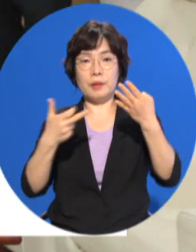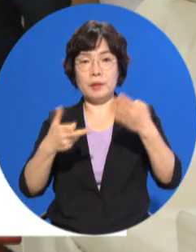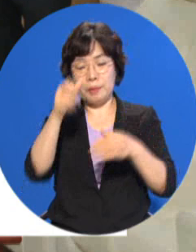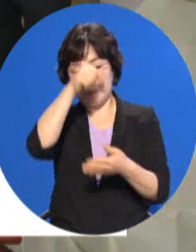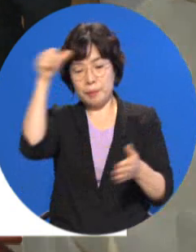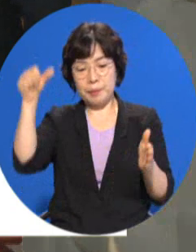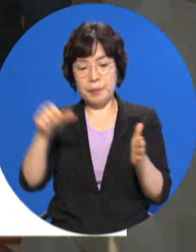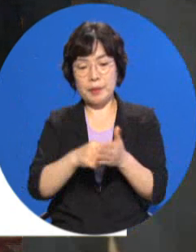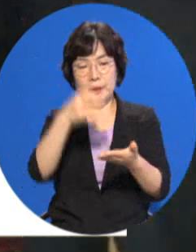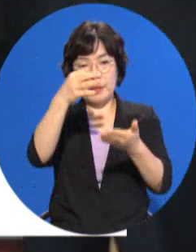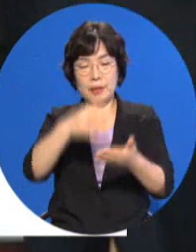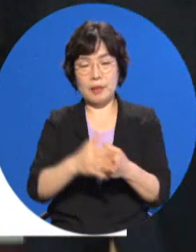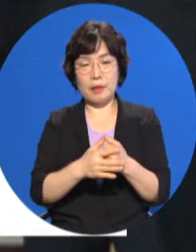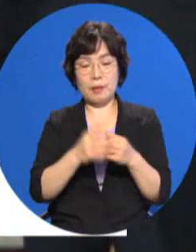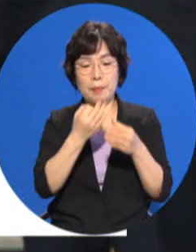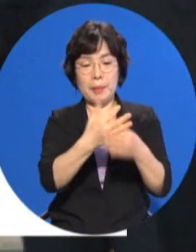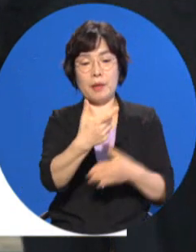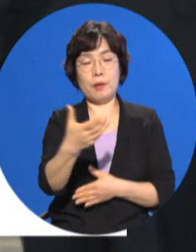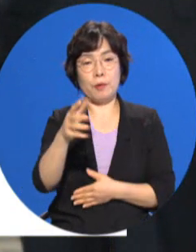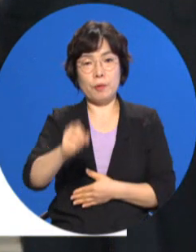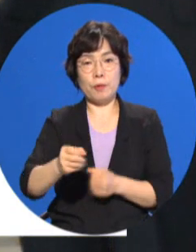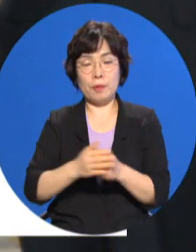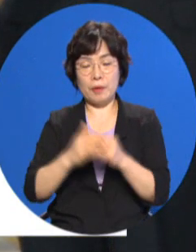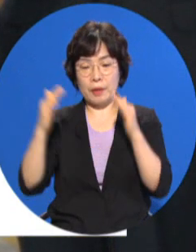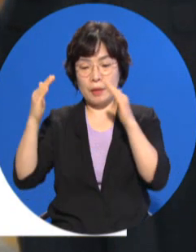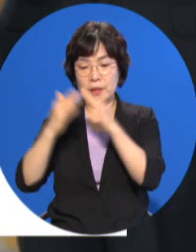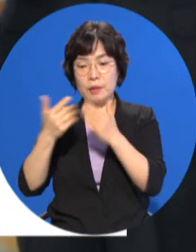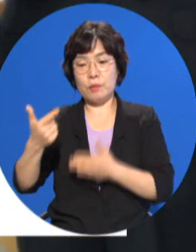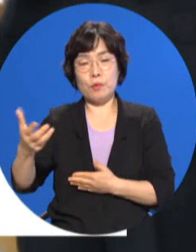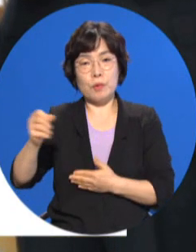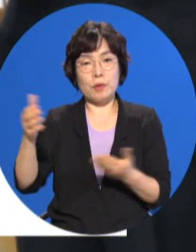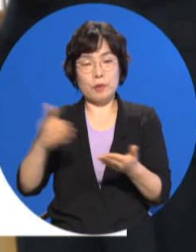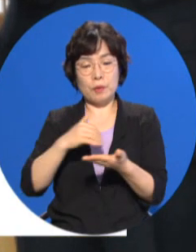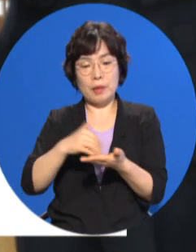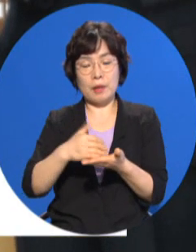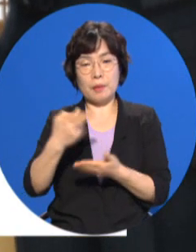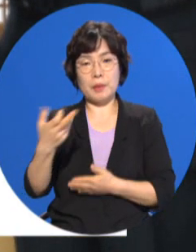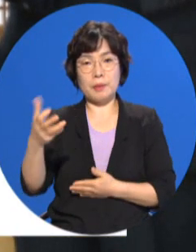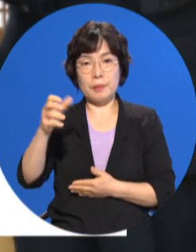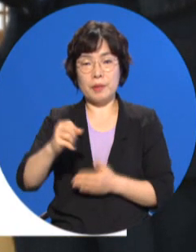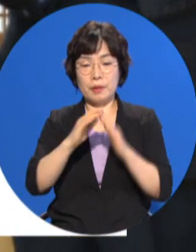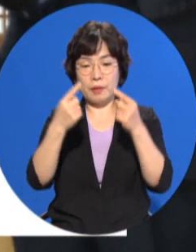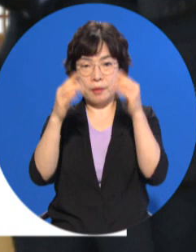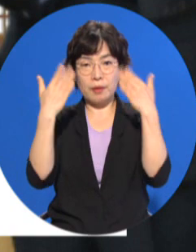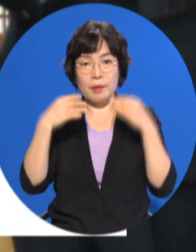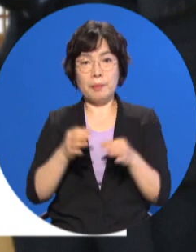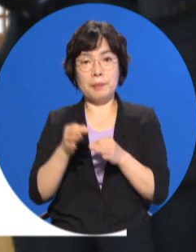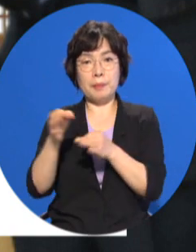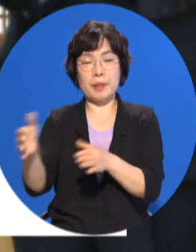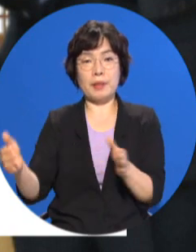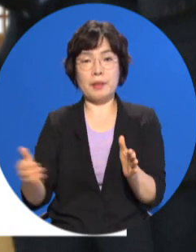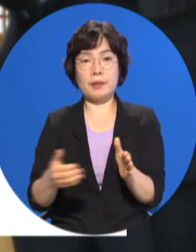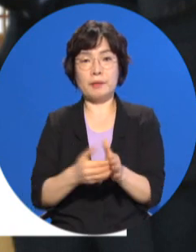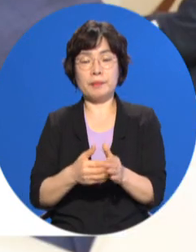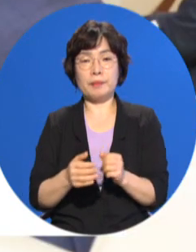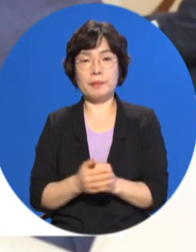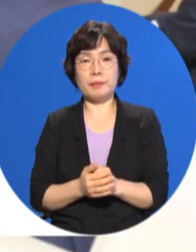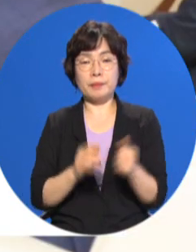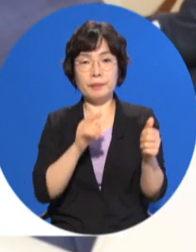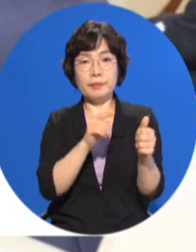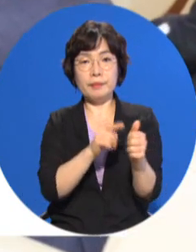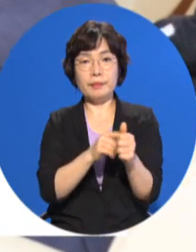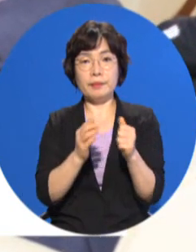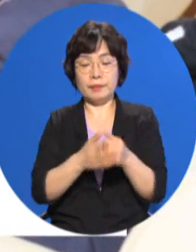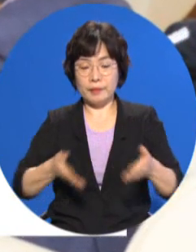모은 재산인 현금 6억 원과 시가 6억 원 상당의 연립주택을 전남대학교에 기탁했습니다. 김